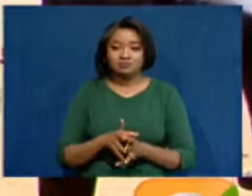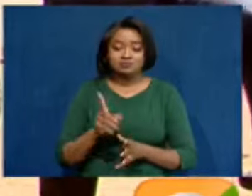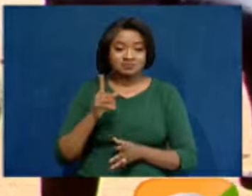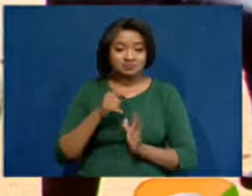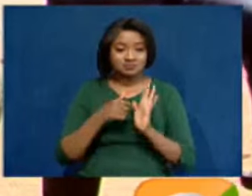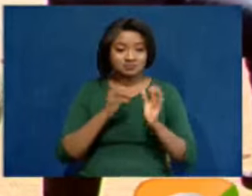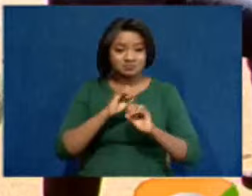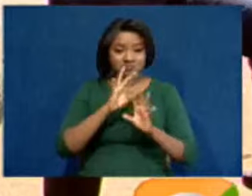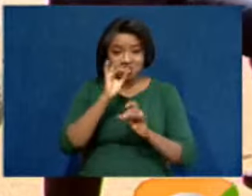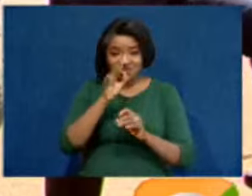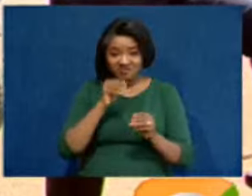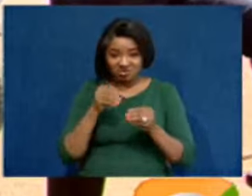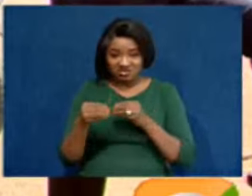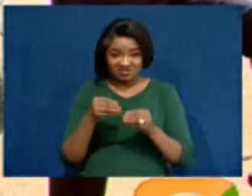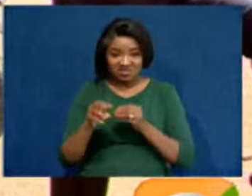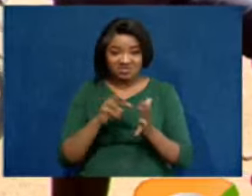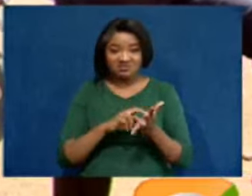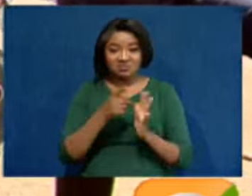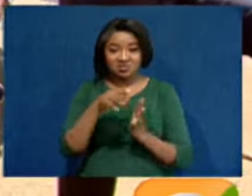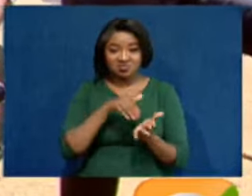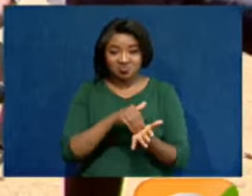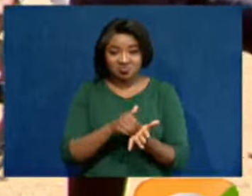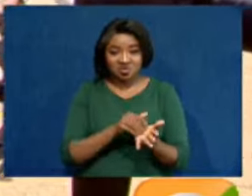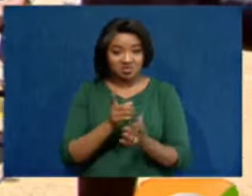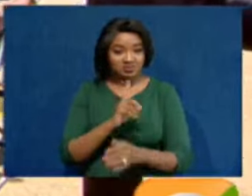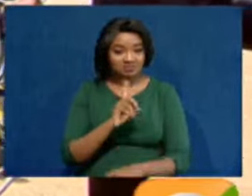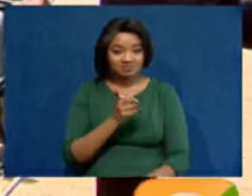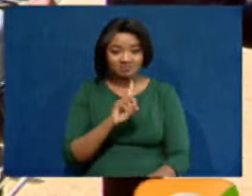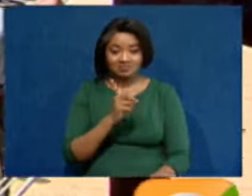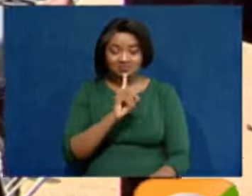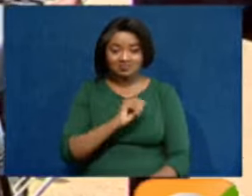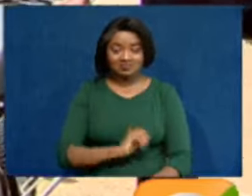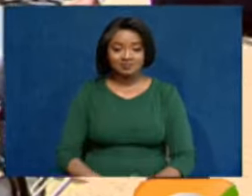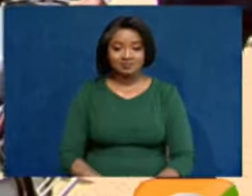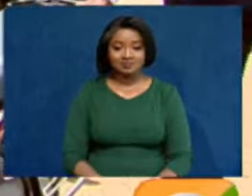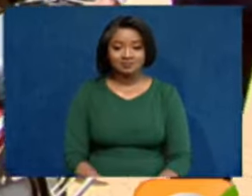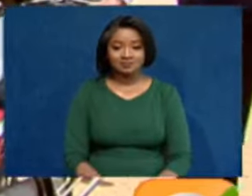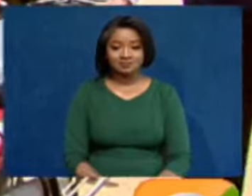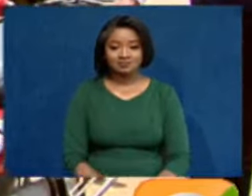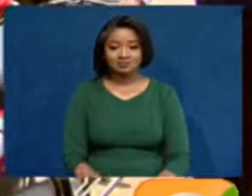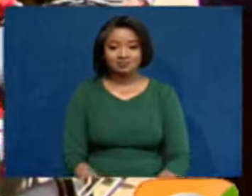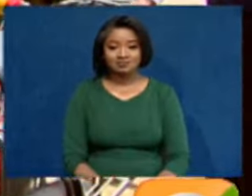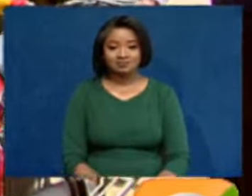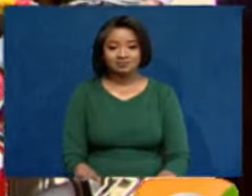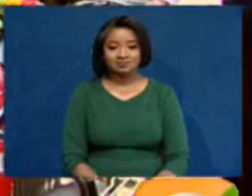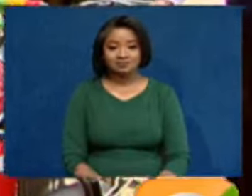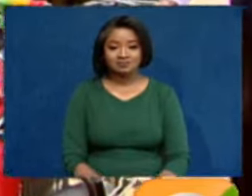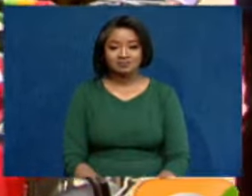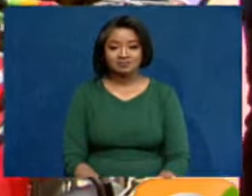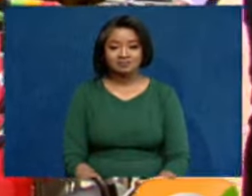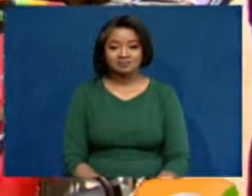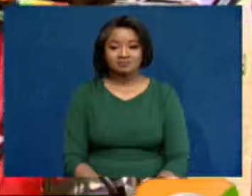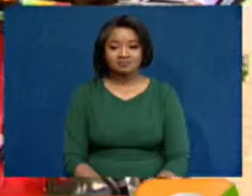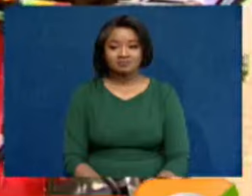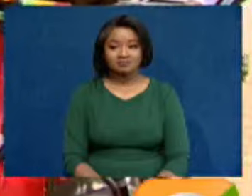ulemavu sio udhaifu. Ben Kirui, runinga ya Citizen, Nairobi.